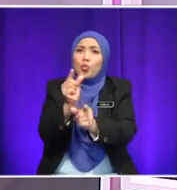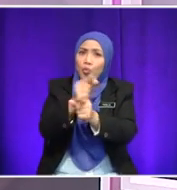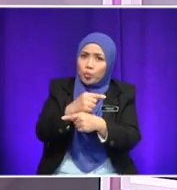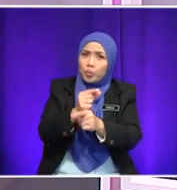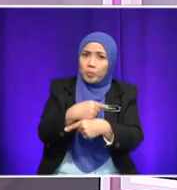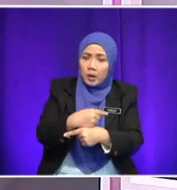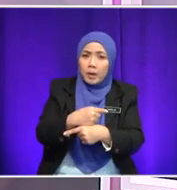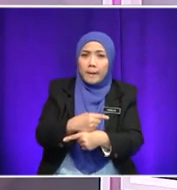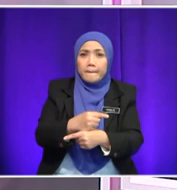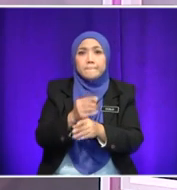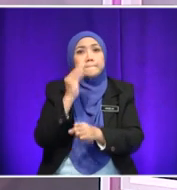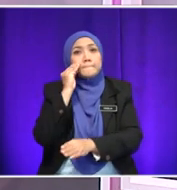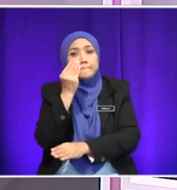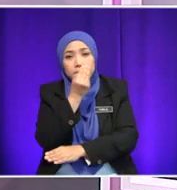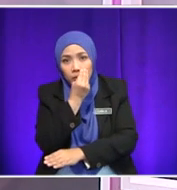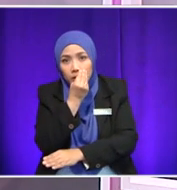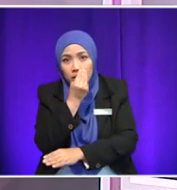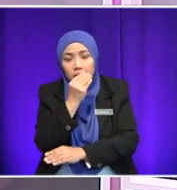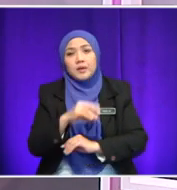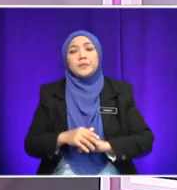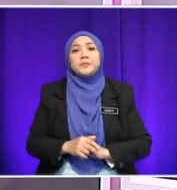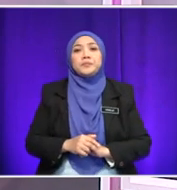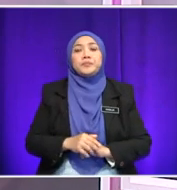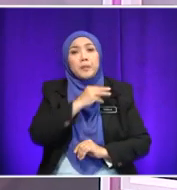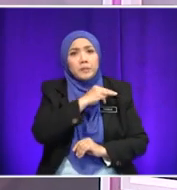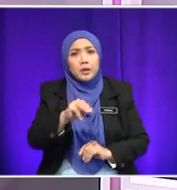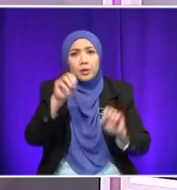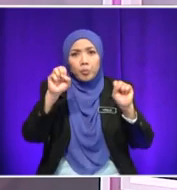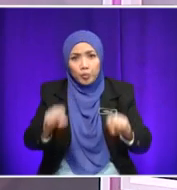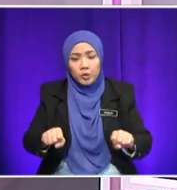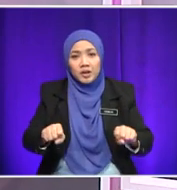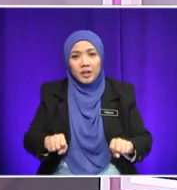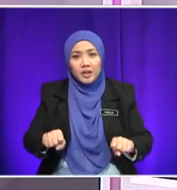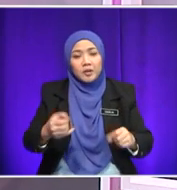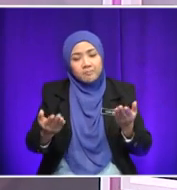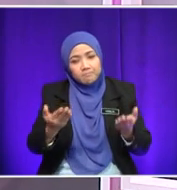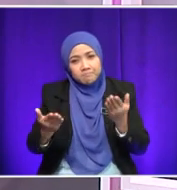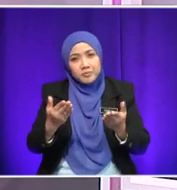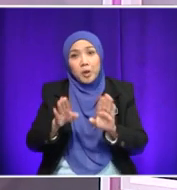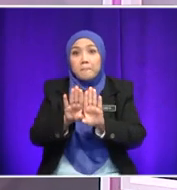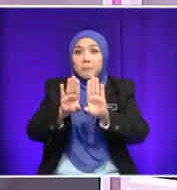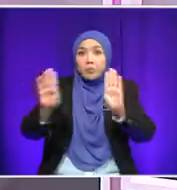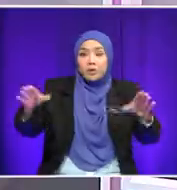di akhir nanti sebelum mereka melanjutkan pelajaran mereka boleh membuka pernikahan secara kecil-kecilan